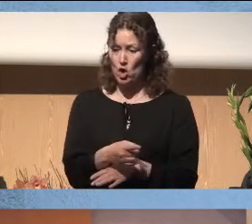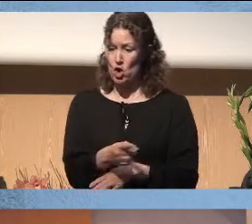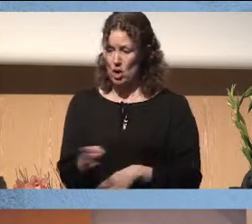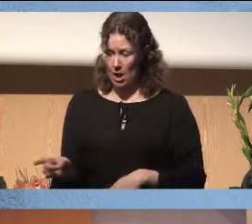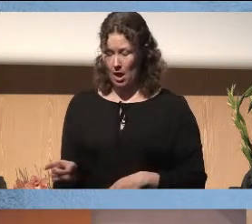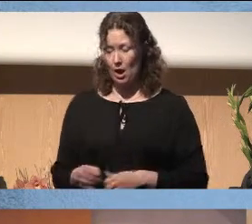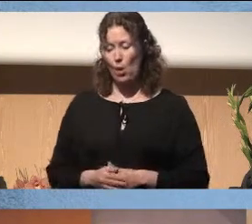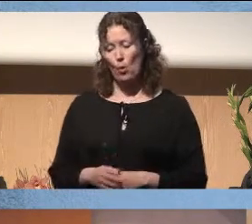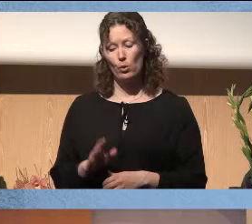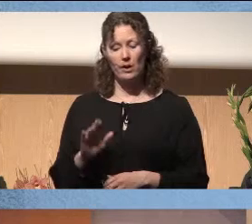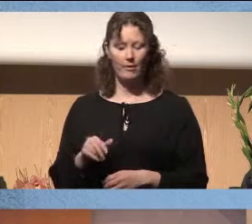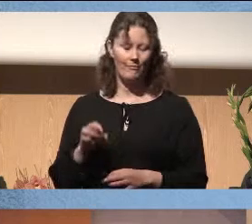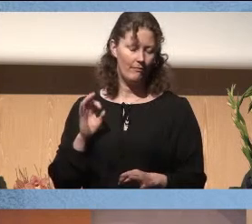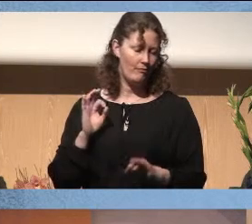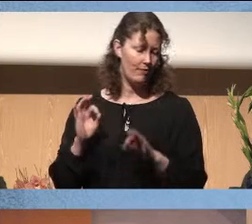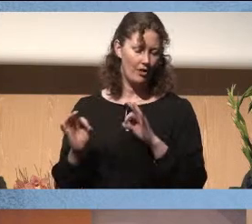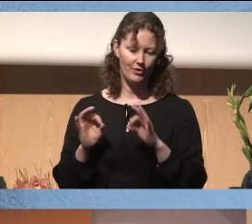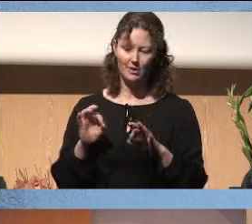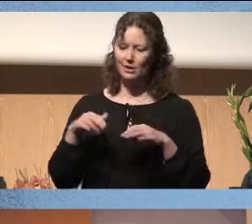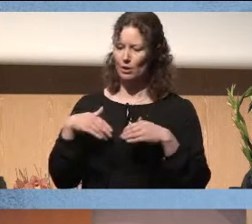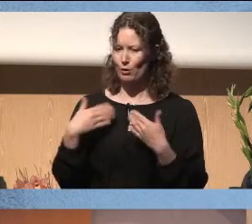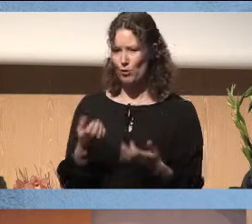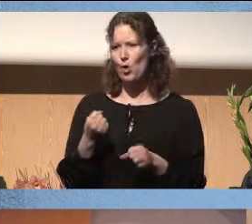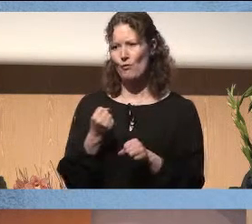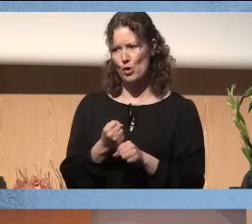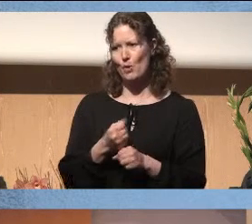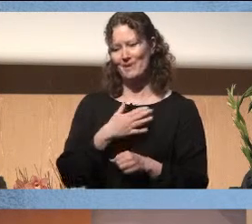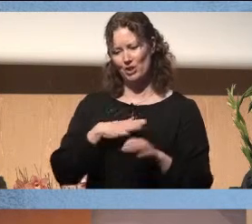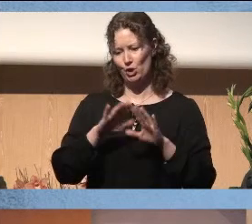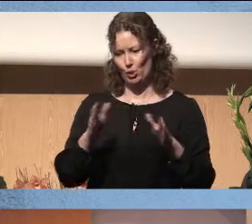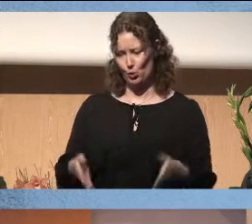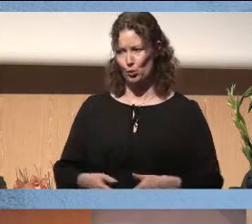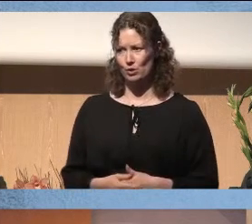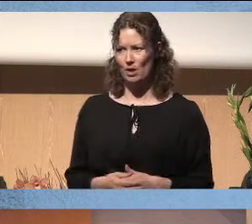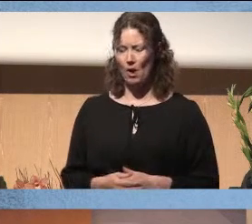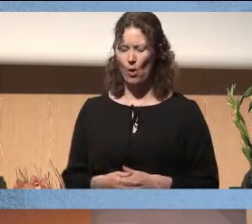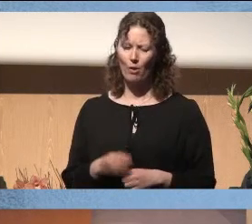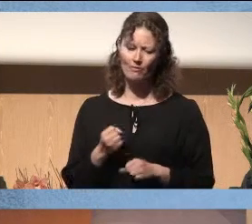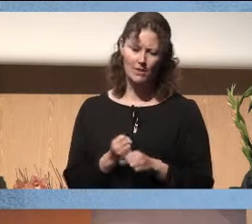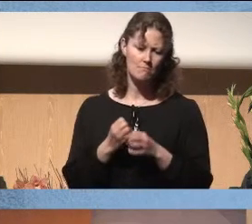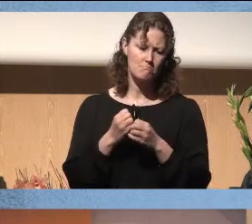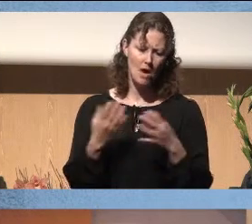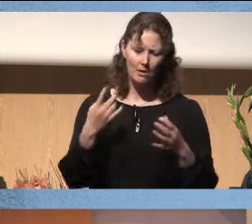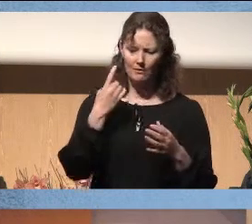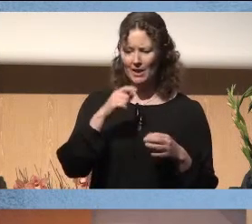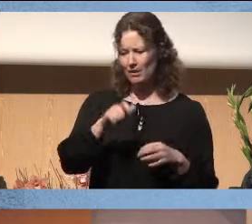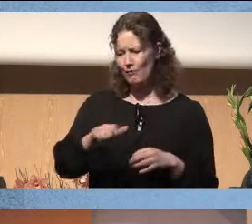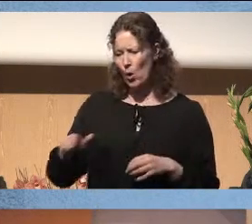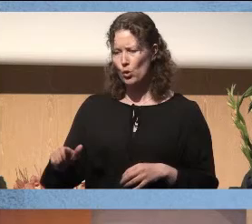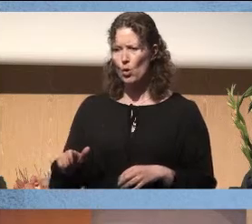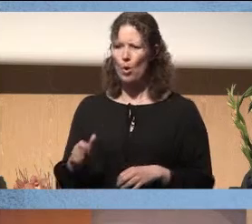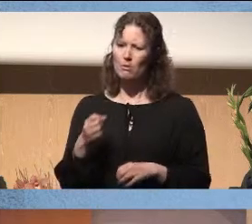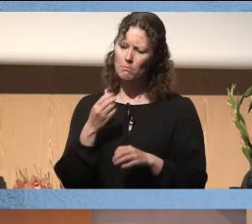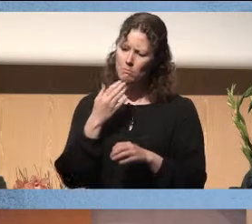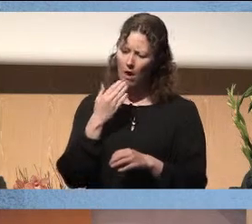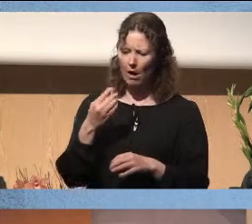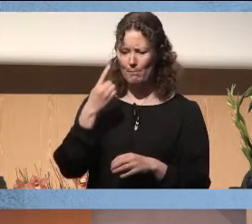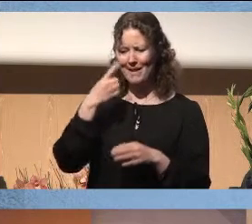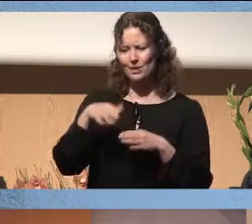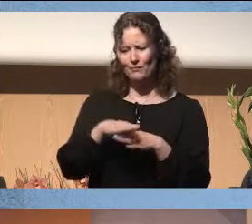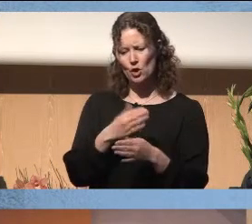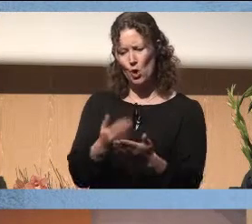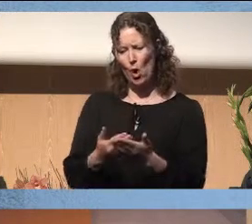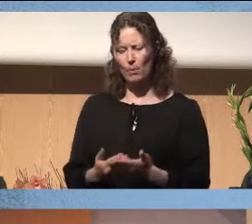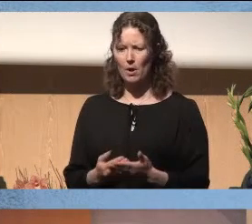Det fantastisk å få lov å jobbe i sykehus. Det så mye flinke folk, og det så meningsfylte oppgaver, og det